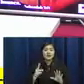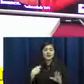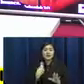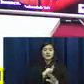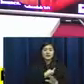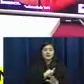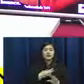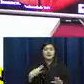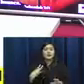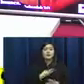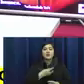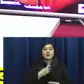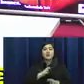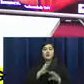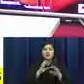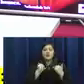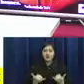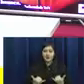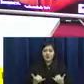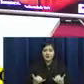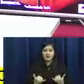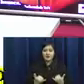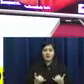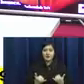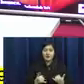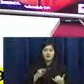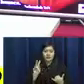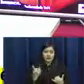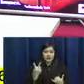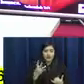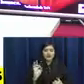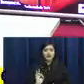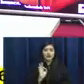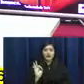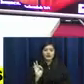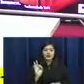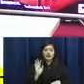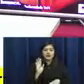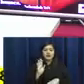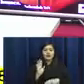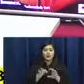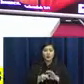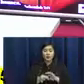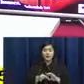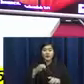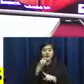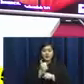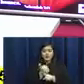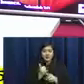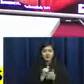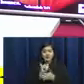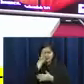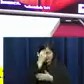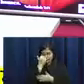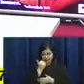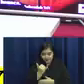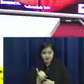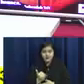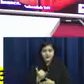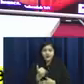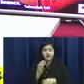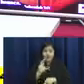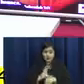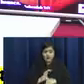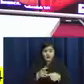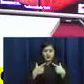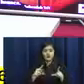po tayo ng buwan ng April. Kaya North, South, East, West Corner, let's keep on going and let's keep on growing sa ating pong mga area